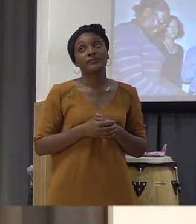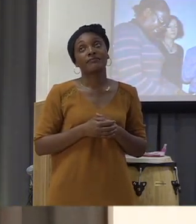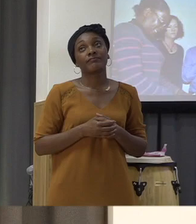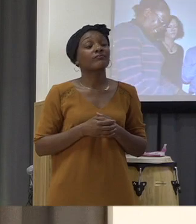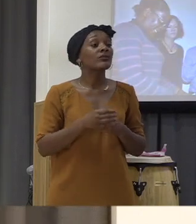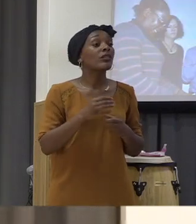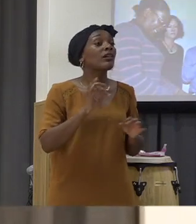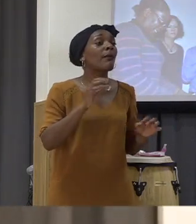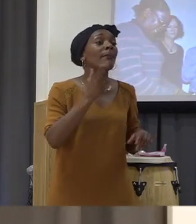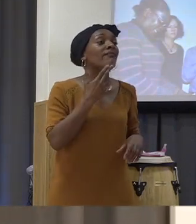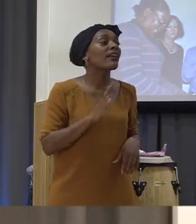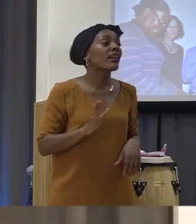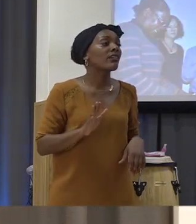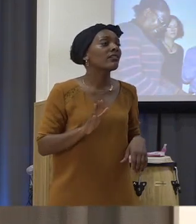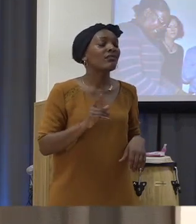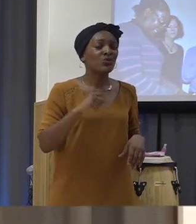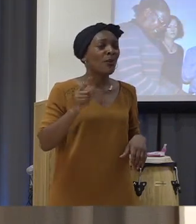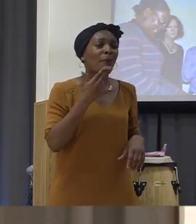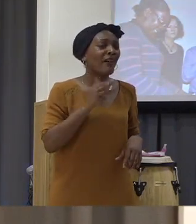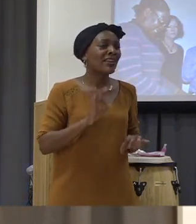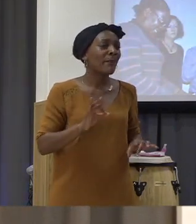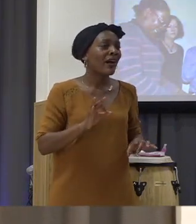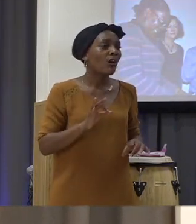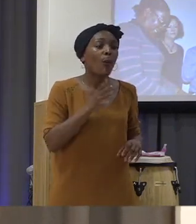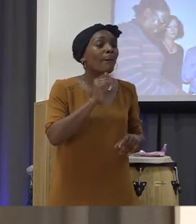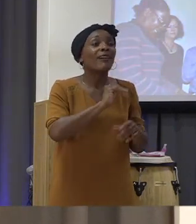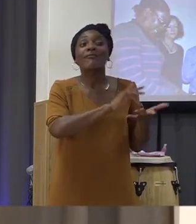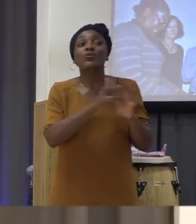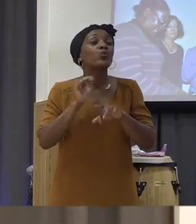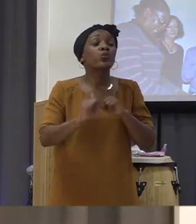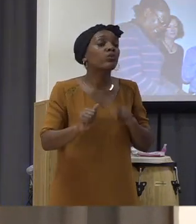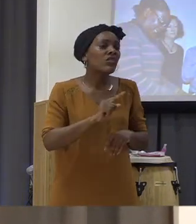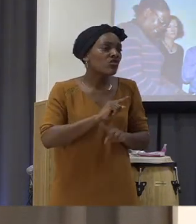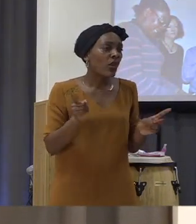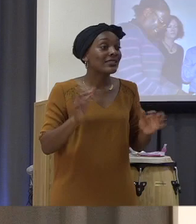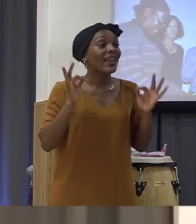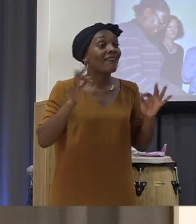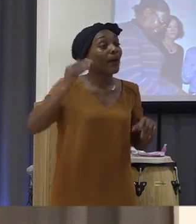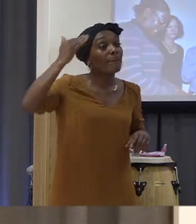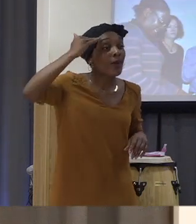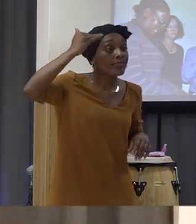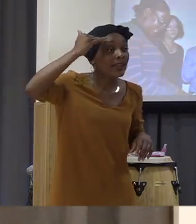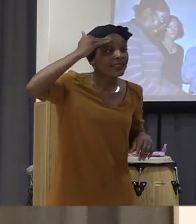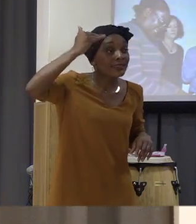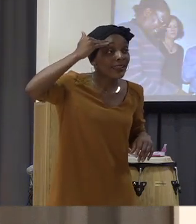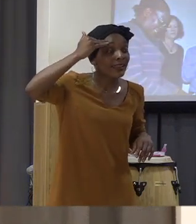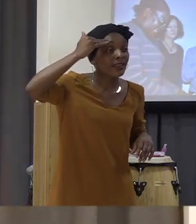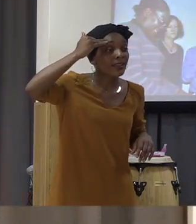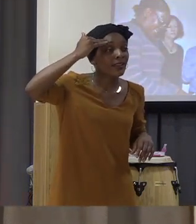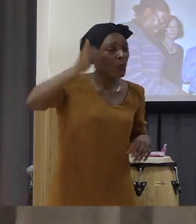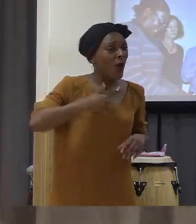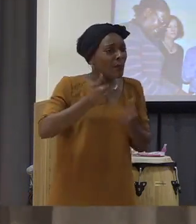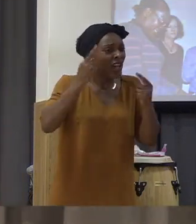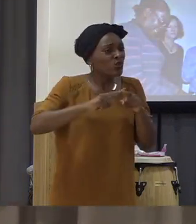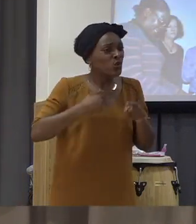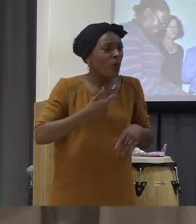Nul n'est parfait, ce n'est pas le problème. On ne sait pas tout faire. C'est une question d'état d'esprit. Et moi-même, il y a plein de choses que je n'ai pas